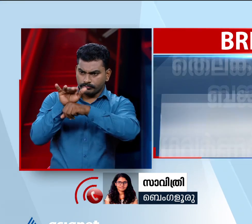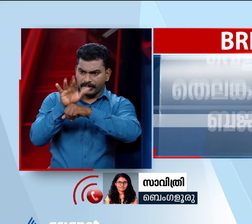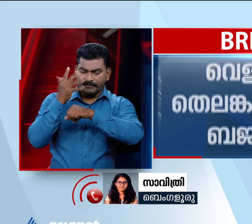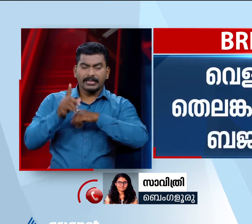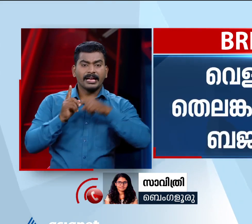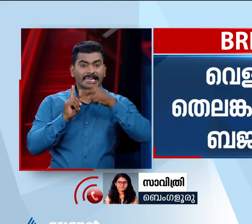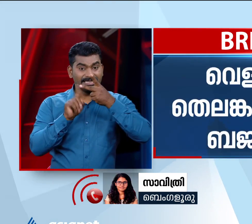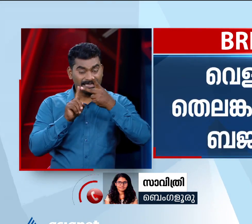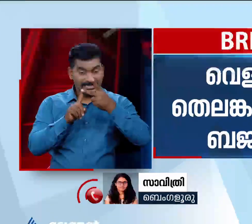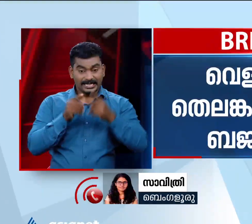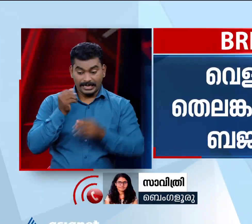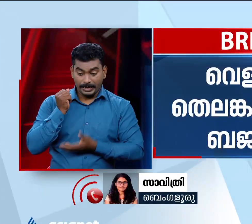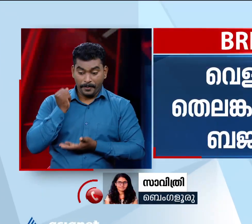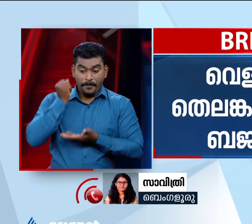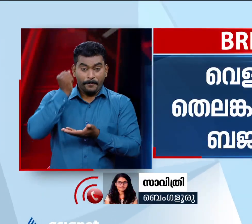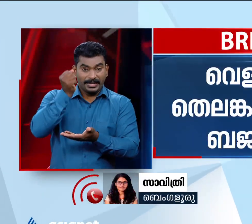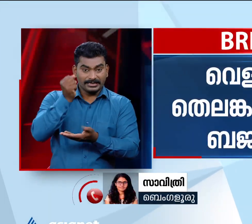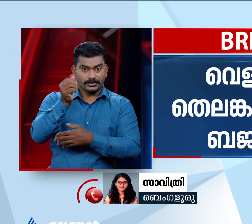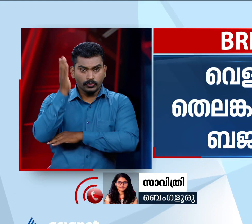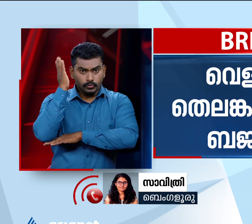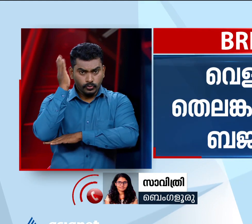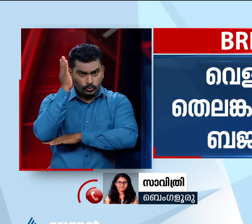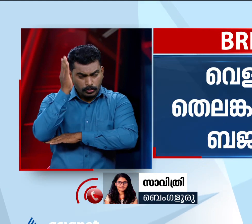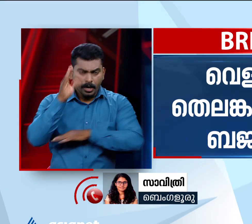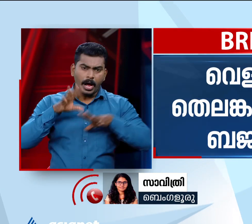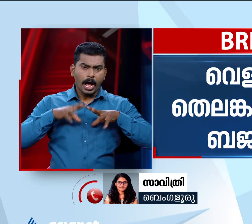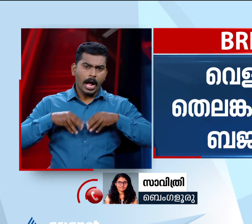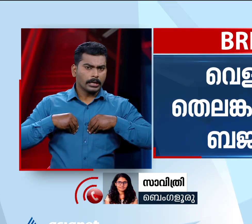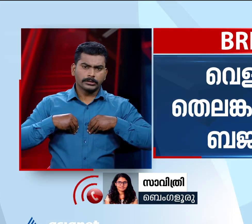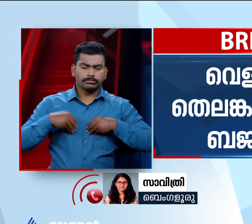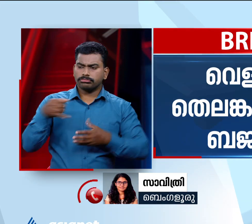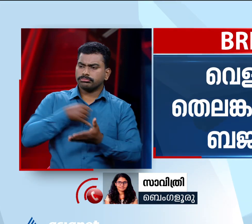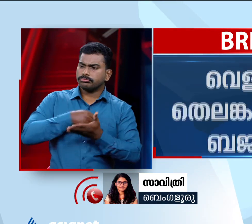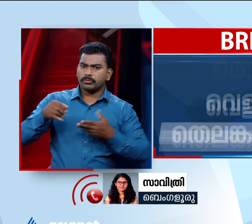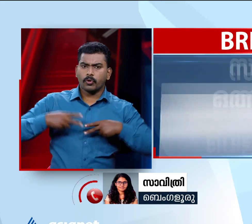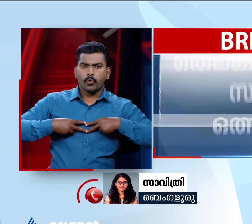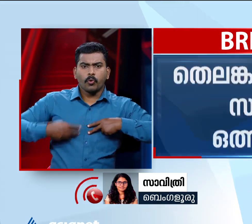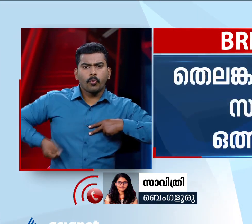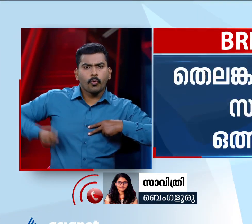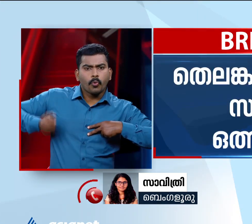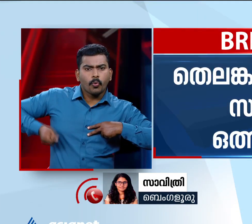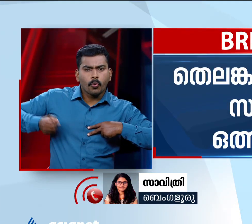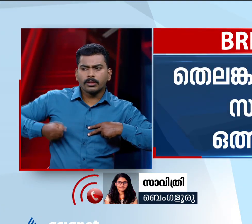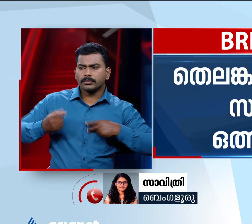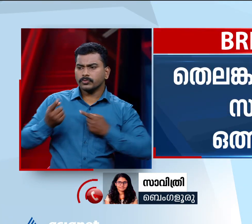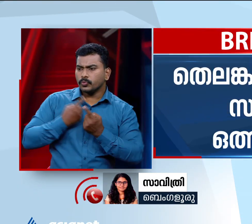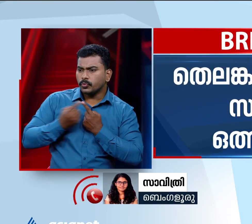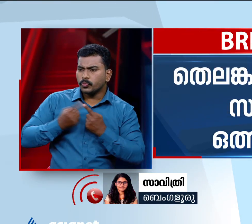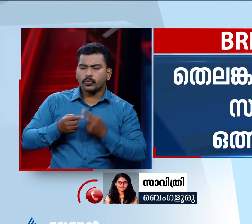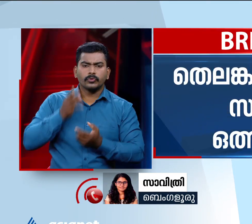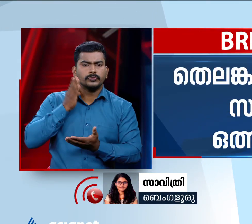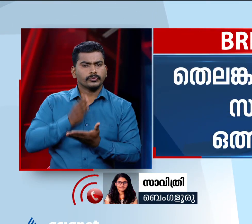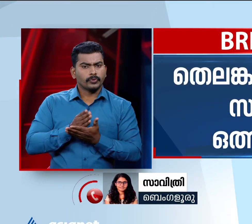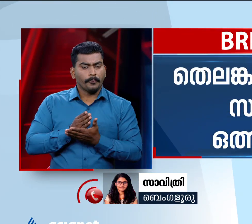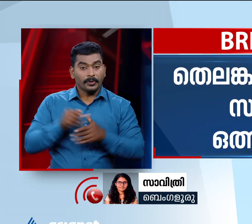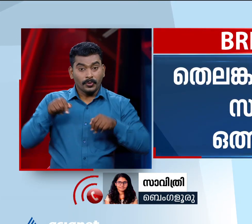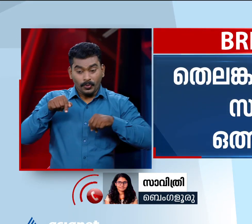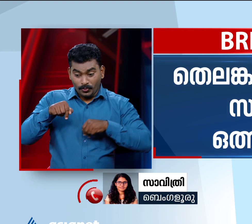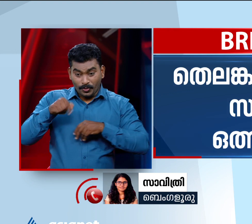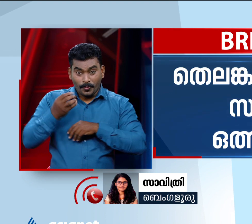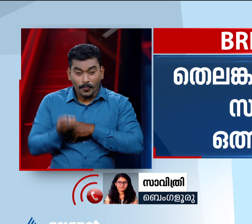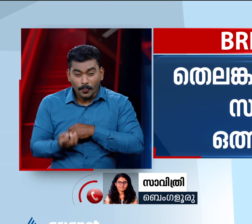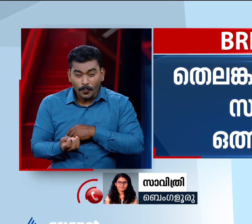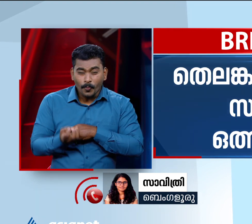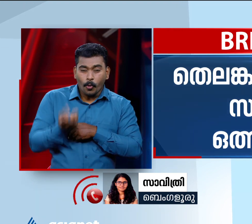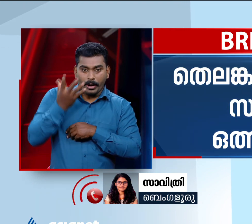എന്ന് സംസ്ഥാന സർക്കാർ തീരുമാനിച്ചത്, ഈ ഹർജി പിൻവലിക്കാനും തീരുമാനിച്ചത്. എന്തായാലും ഇന്ന് രാവിലെയാണ് ഈ ഇത്തരത്തിലൊരു ഹർജിയുമായി,